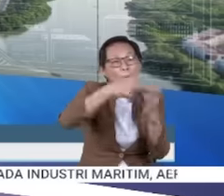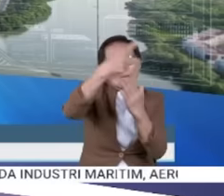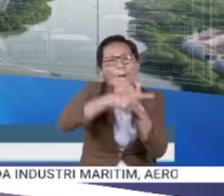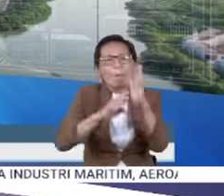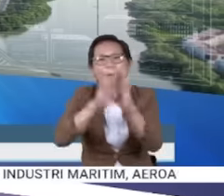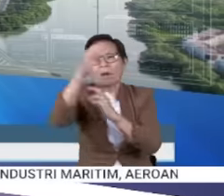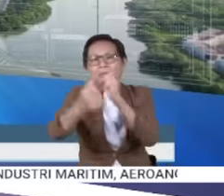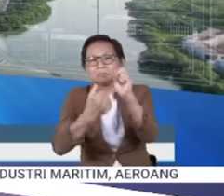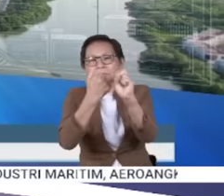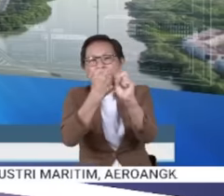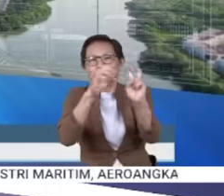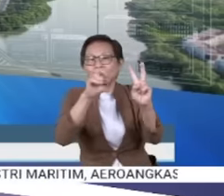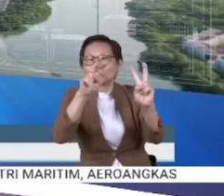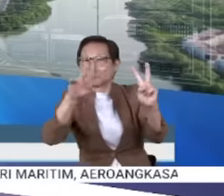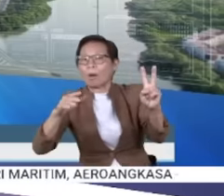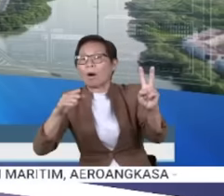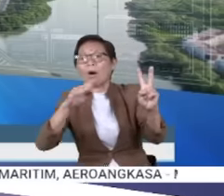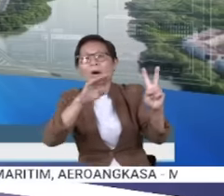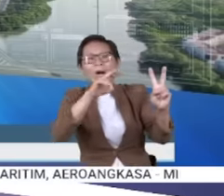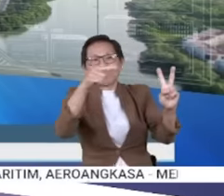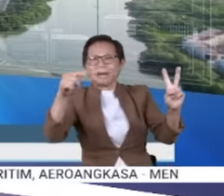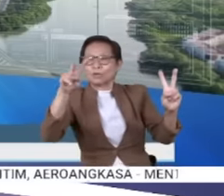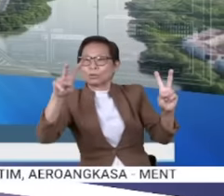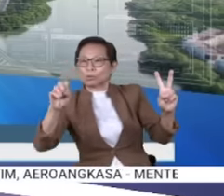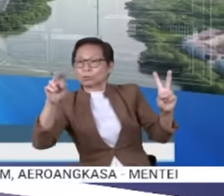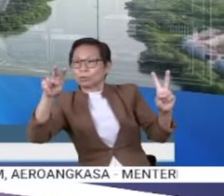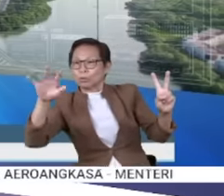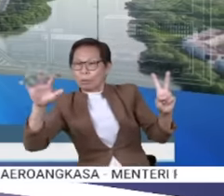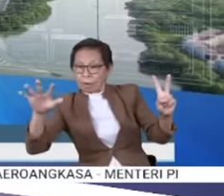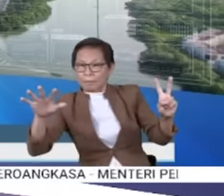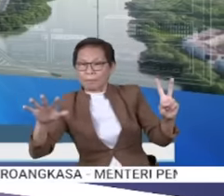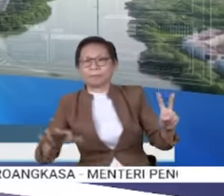tahun 2024 hingga 2020